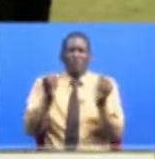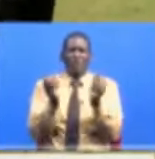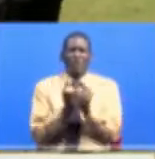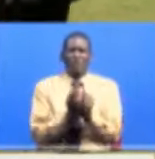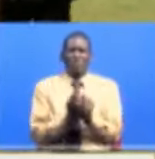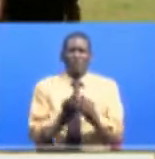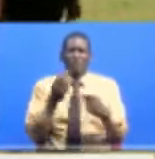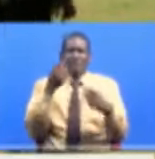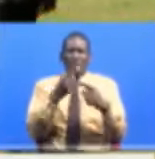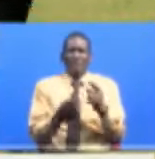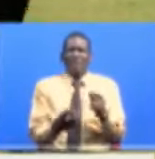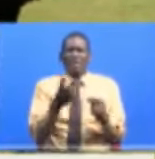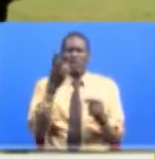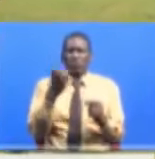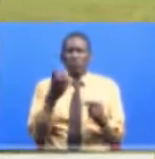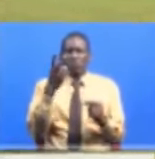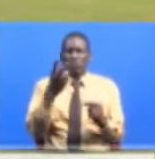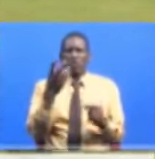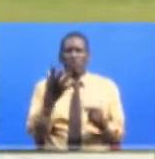mwaka